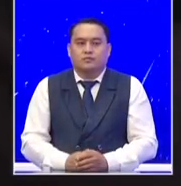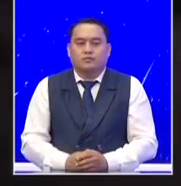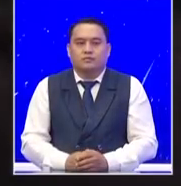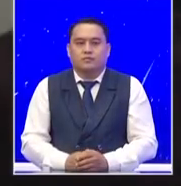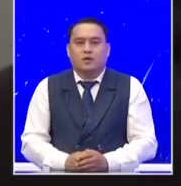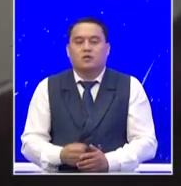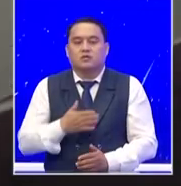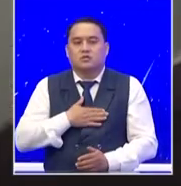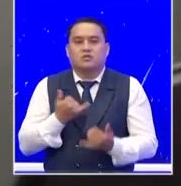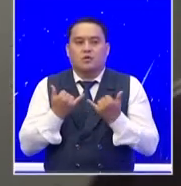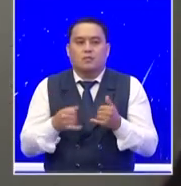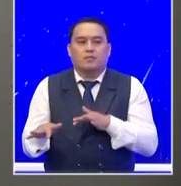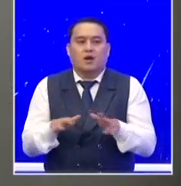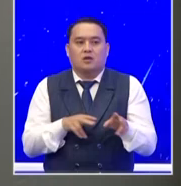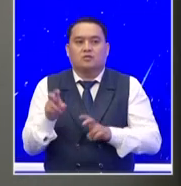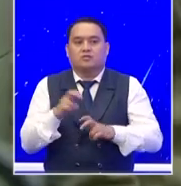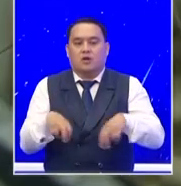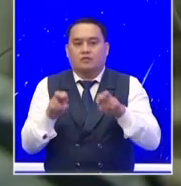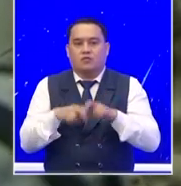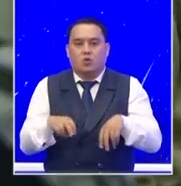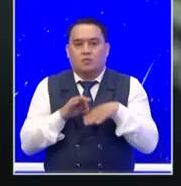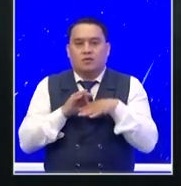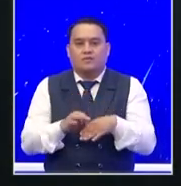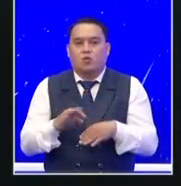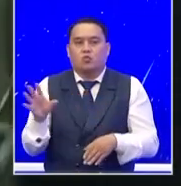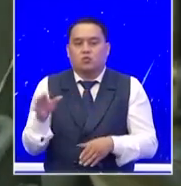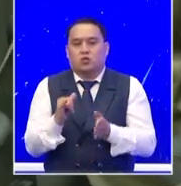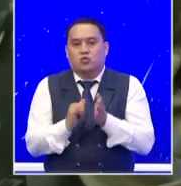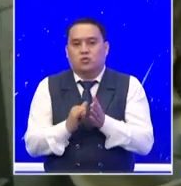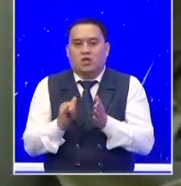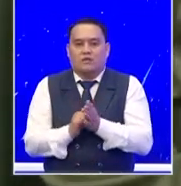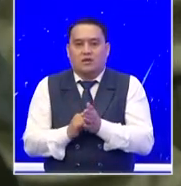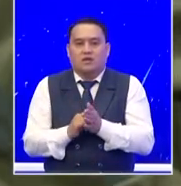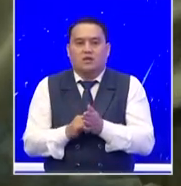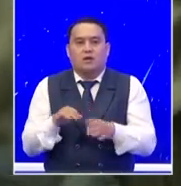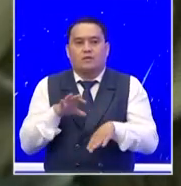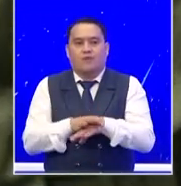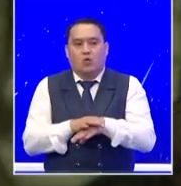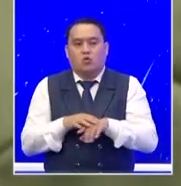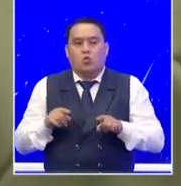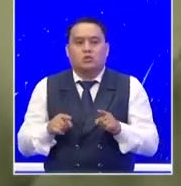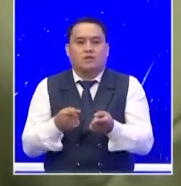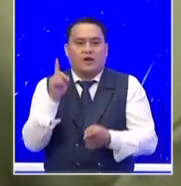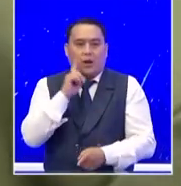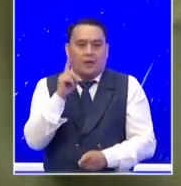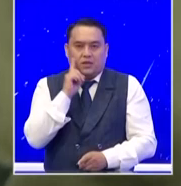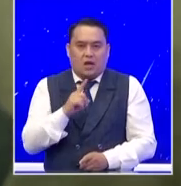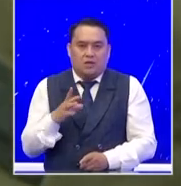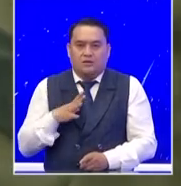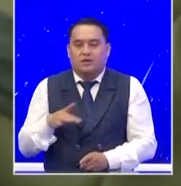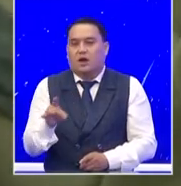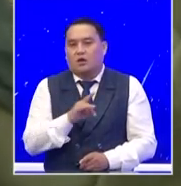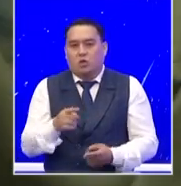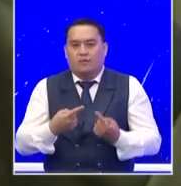время ведутся следственные мероприятия. Все детали и обстоятельства произошедшего устанавливаются. Задержанный водворен в изолятор временного содержания